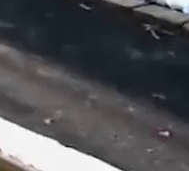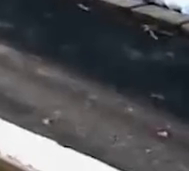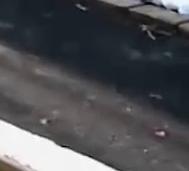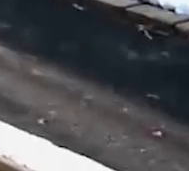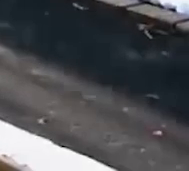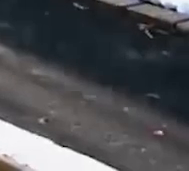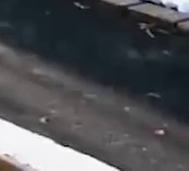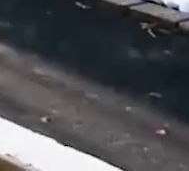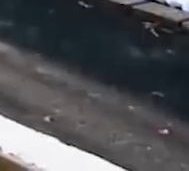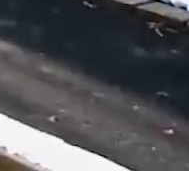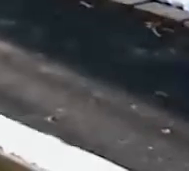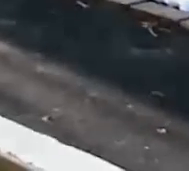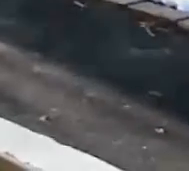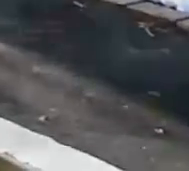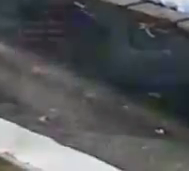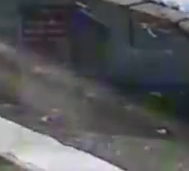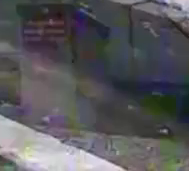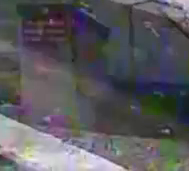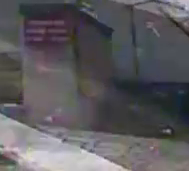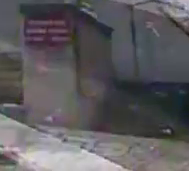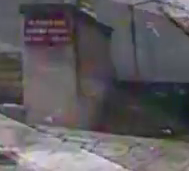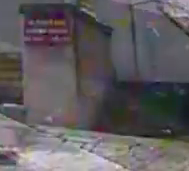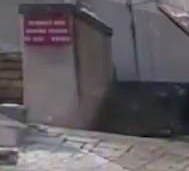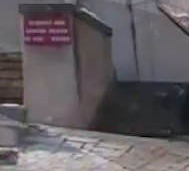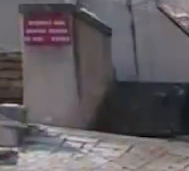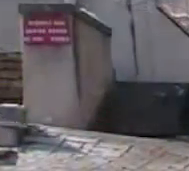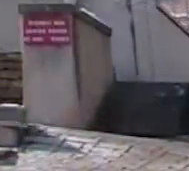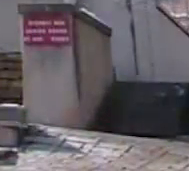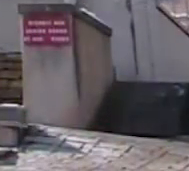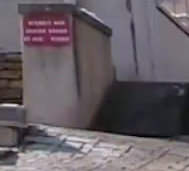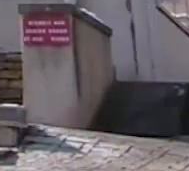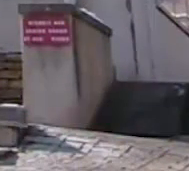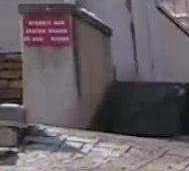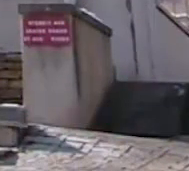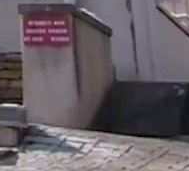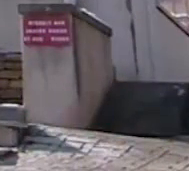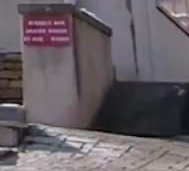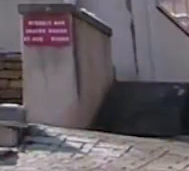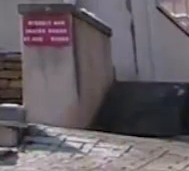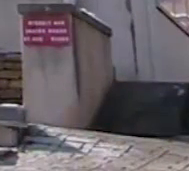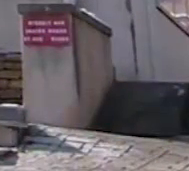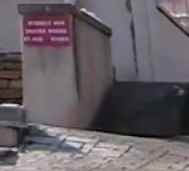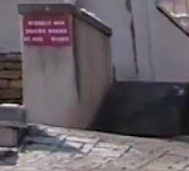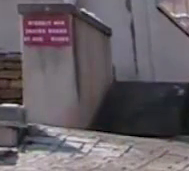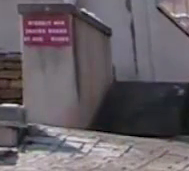salle polyvalente, ce qui à terme permettra de développer, entre autres, du handisport loisir à Fleurieux.